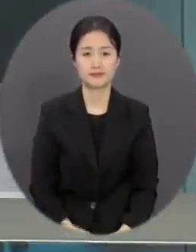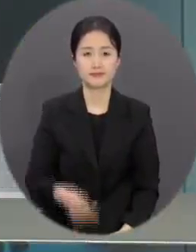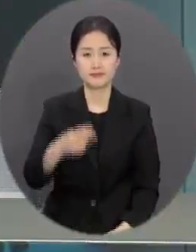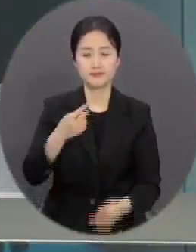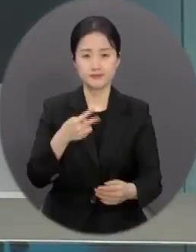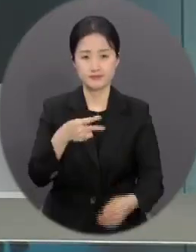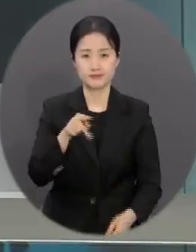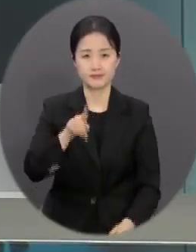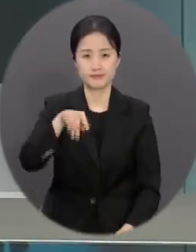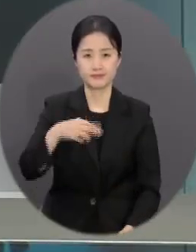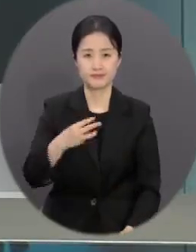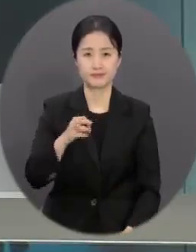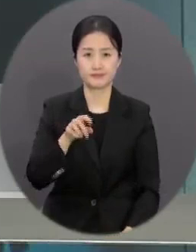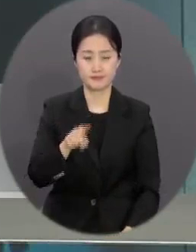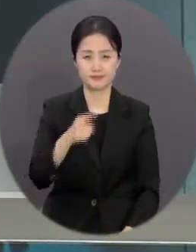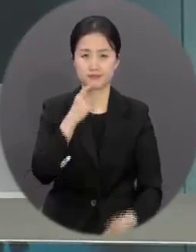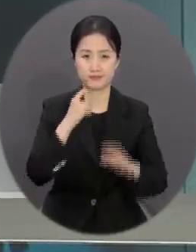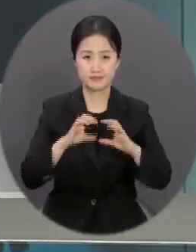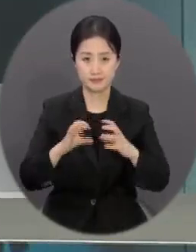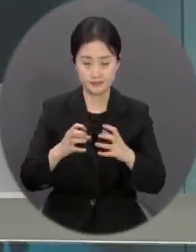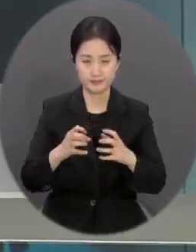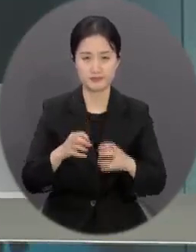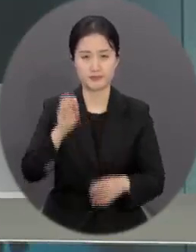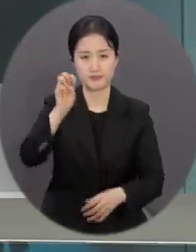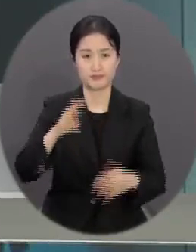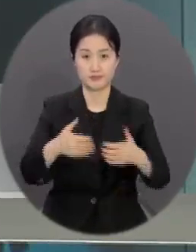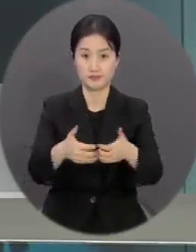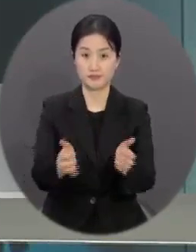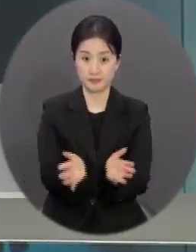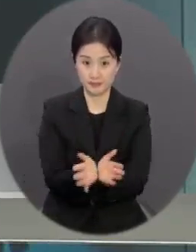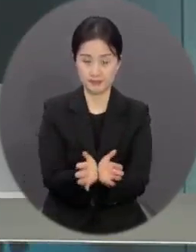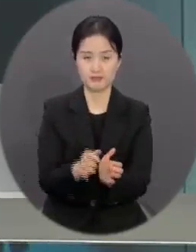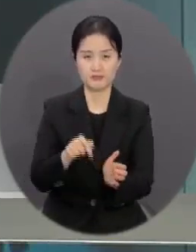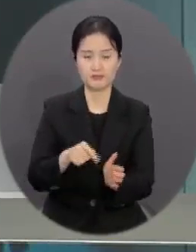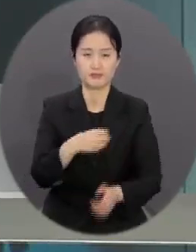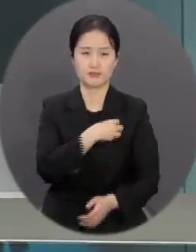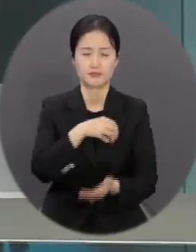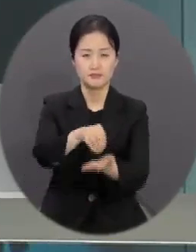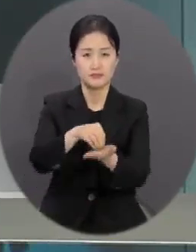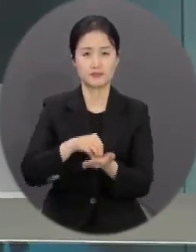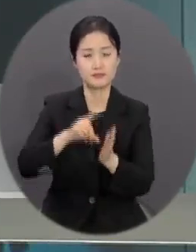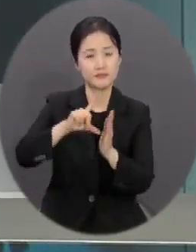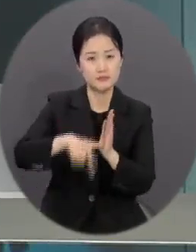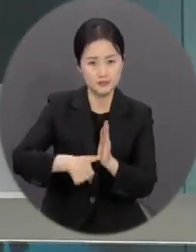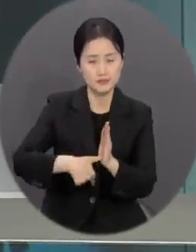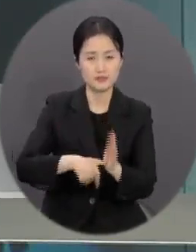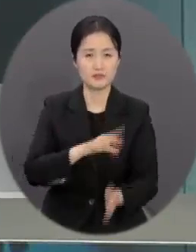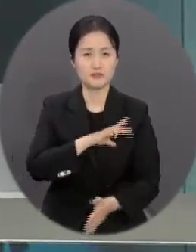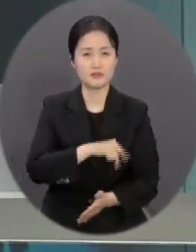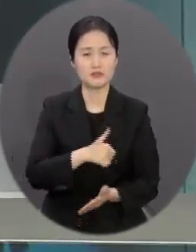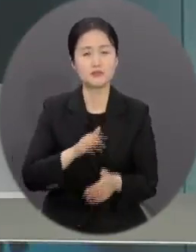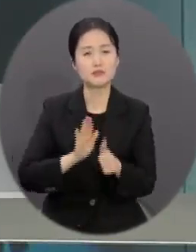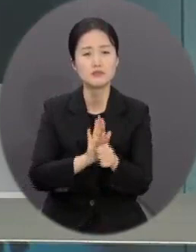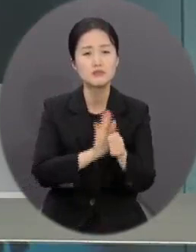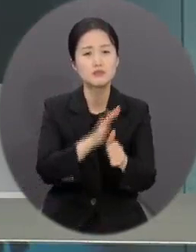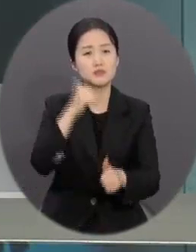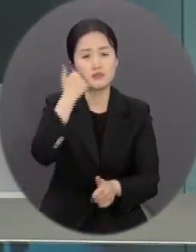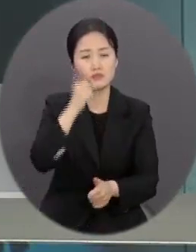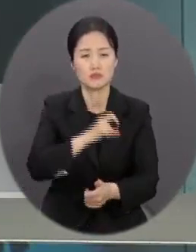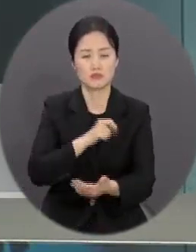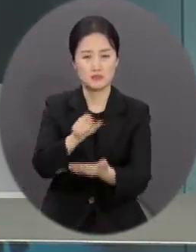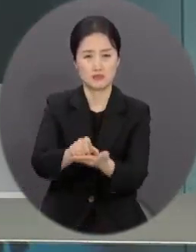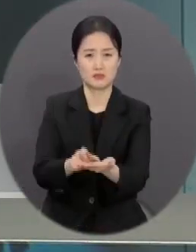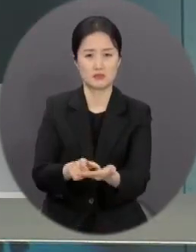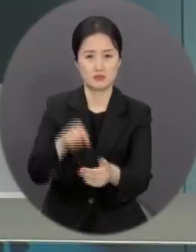더불어민주당 광주시당이 입당 원서에 지지하는 후보자의 이름을 명시하게 하는 걸 두고 논란이 일고 있습니다. 내년